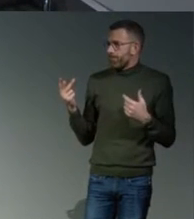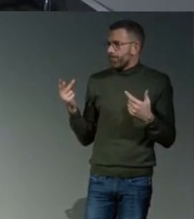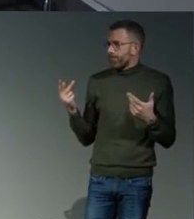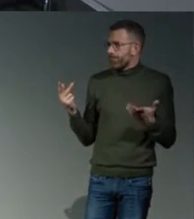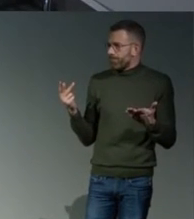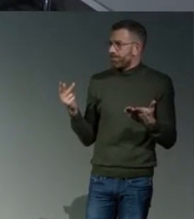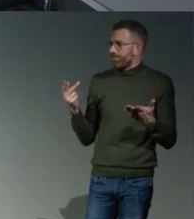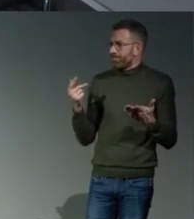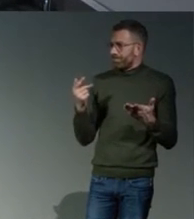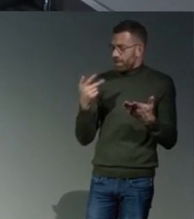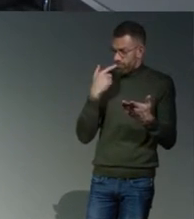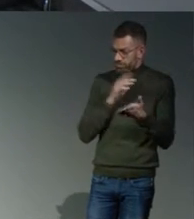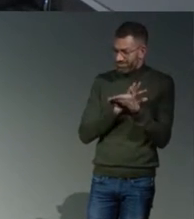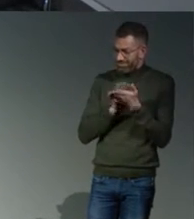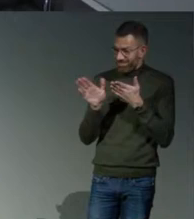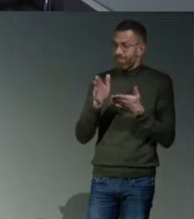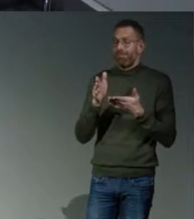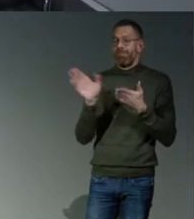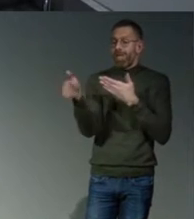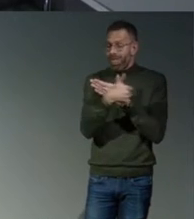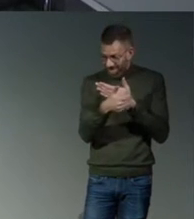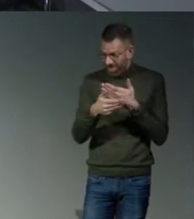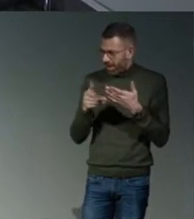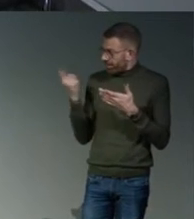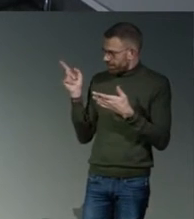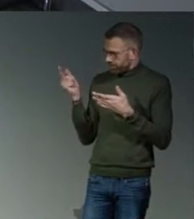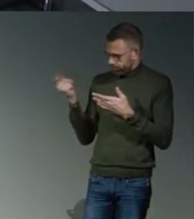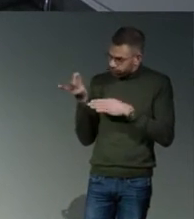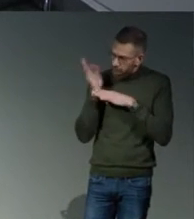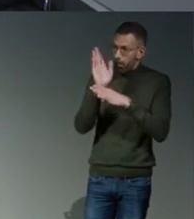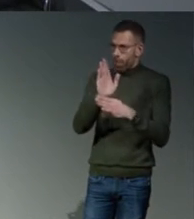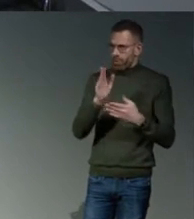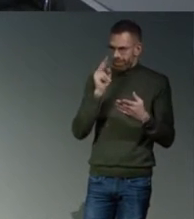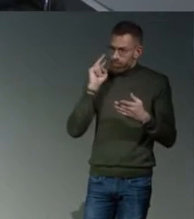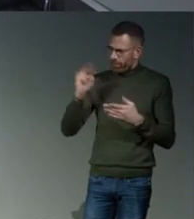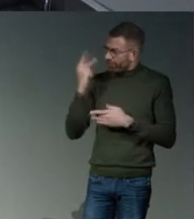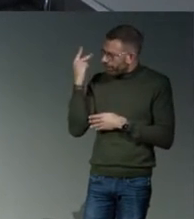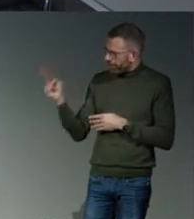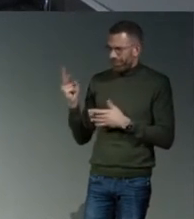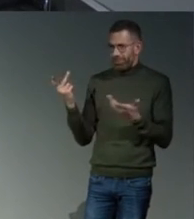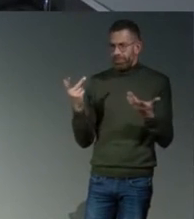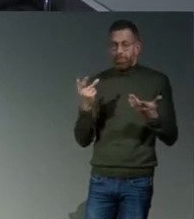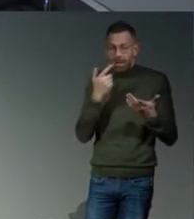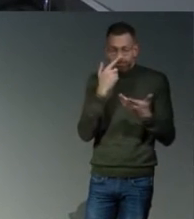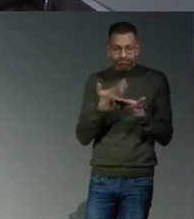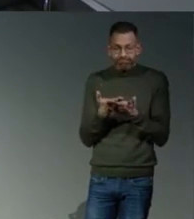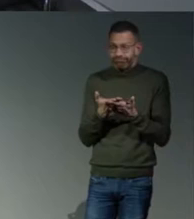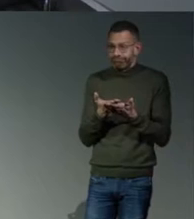dévoilent les coulisses vues par vous de ces codeurs, de ces concepteurs et conceptrices-là, c'est tout bête, mais